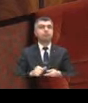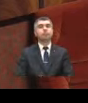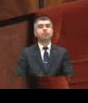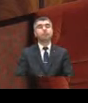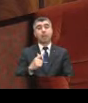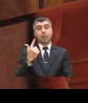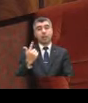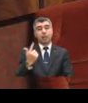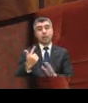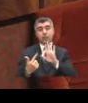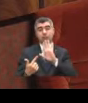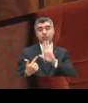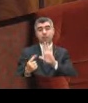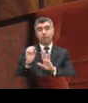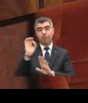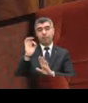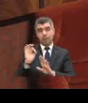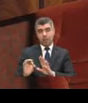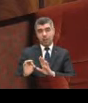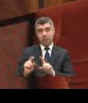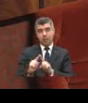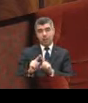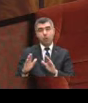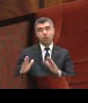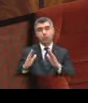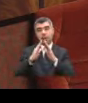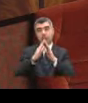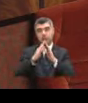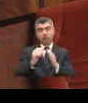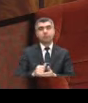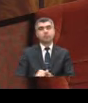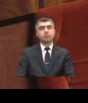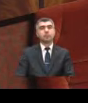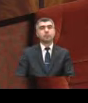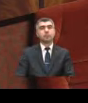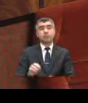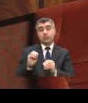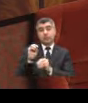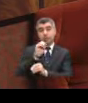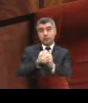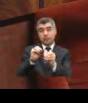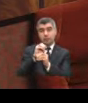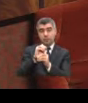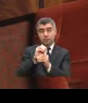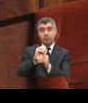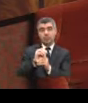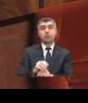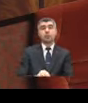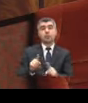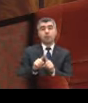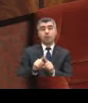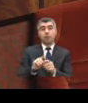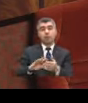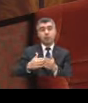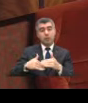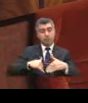من هذه الاستثمارات لفائدة المناطق الجبلية. فبالنسبة للإنجازات، عندنا هناك بالنسبة لفك العزلة